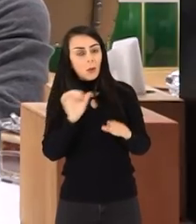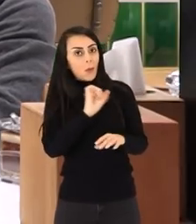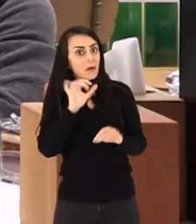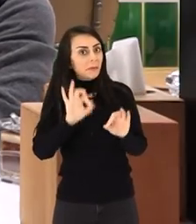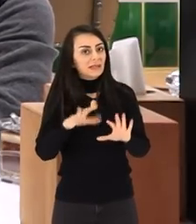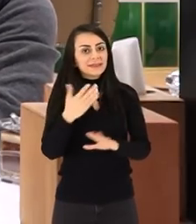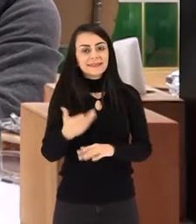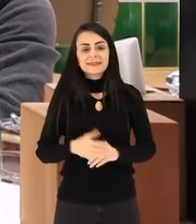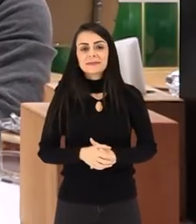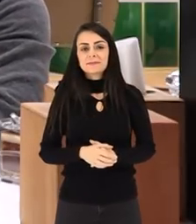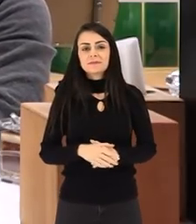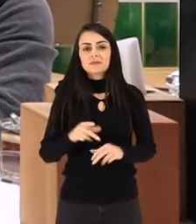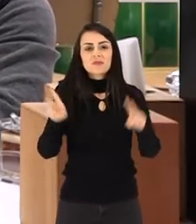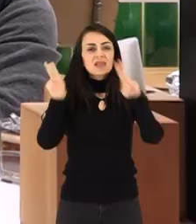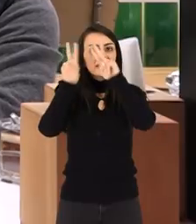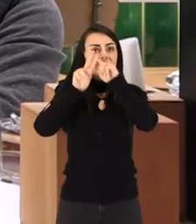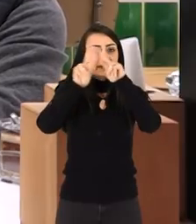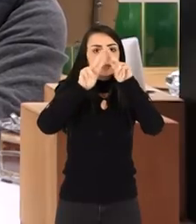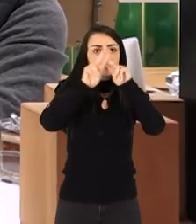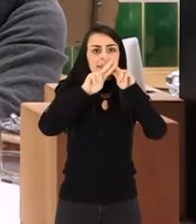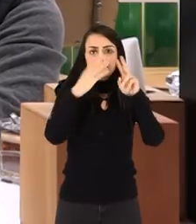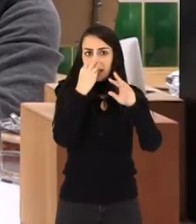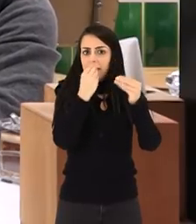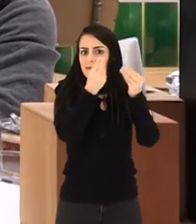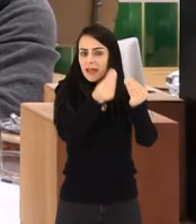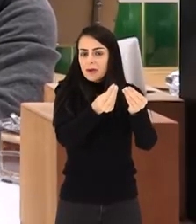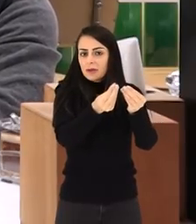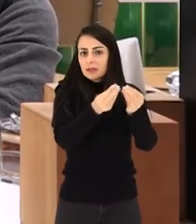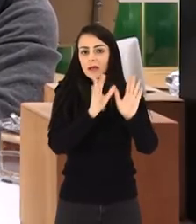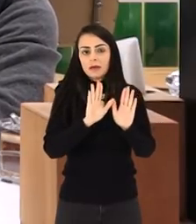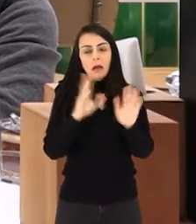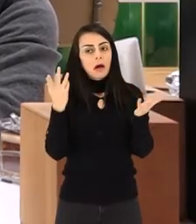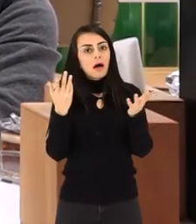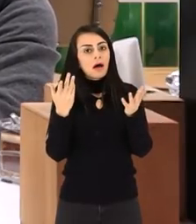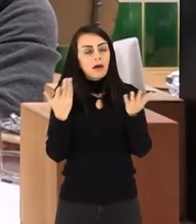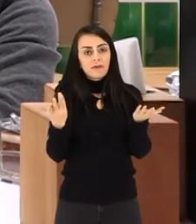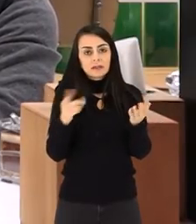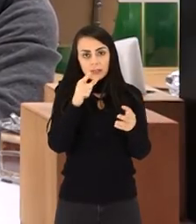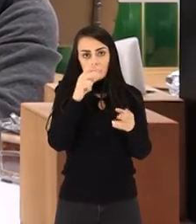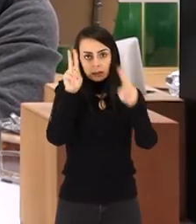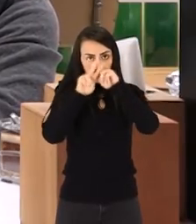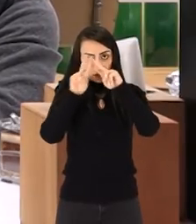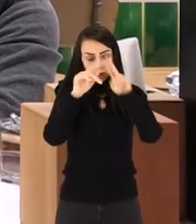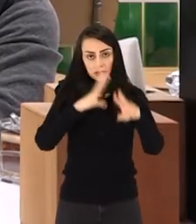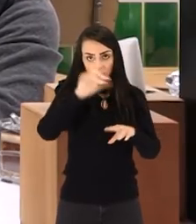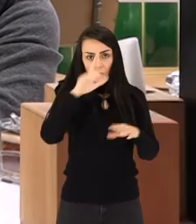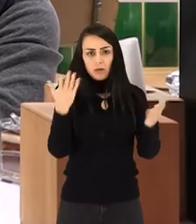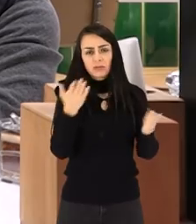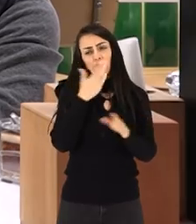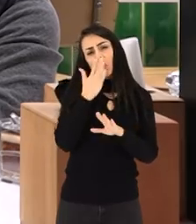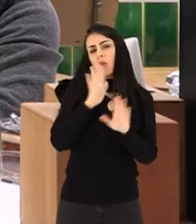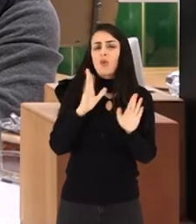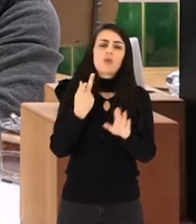evet. Şey peki bu yıldız mıldız alıyorlar, hediye ediyorlar birbirlerine şu anda. Ha enteresan evet. Var mı senin yıldızın? Yok benim yıldızım